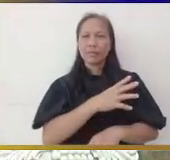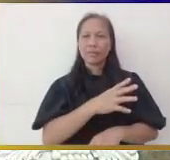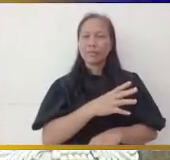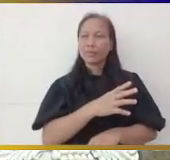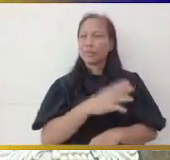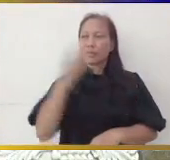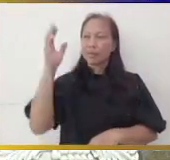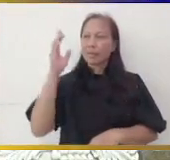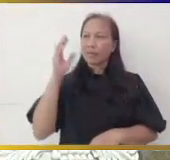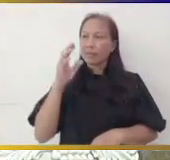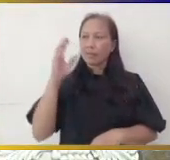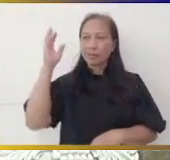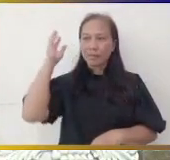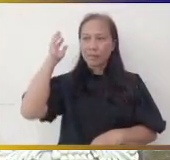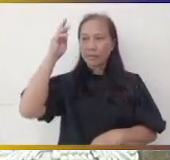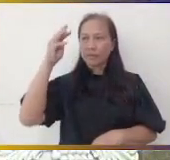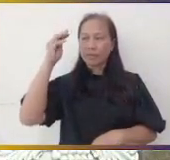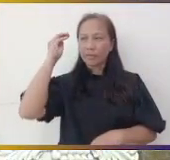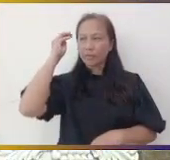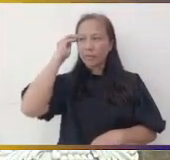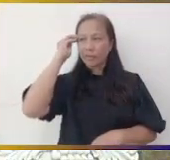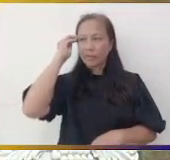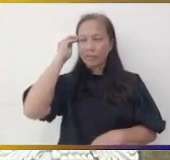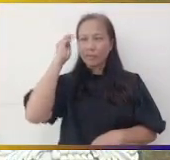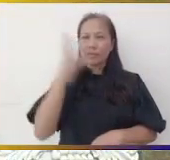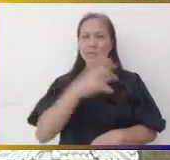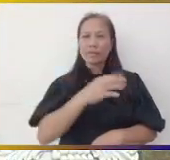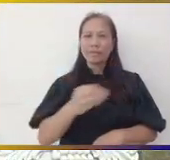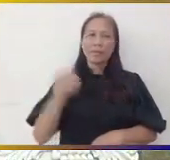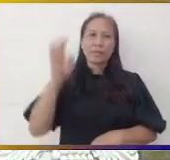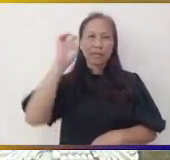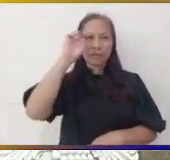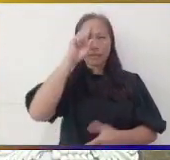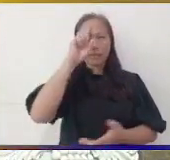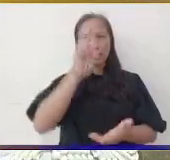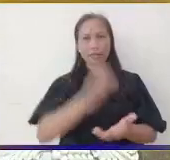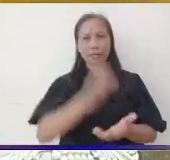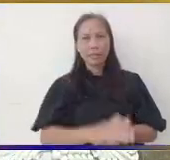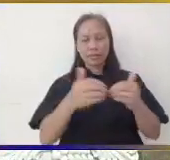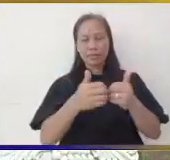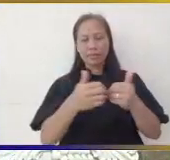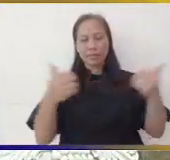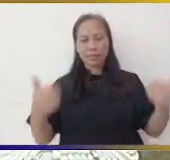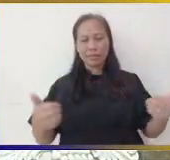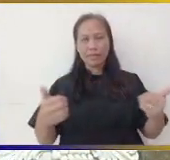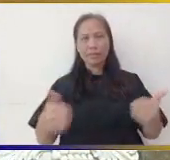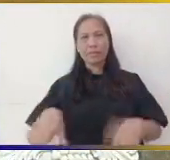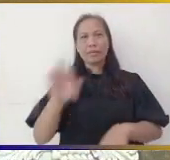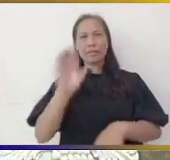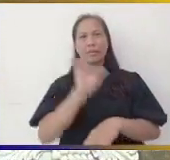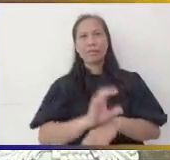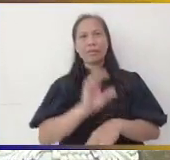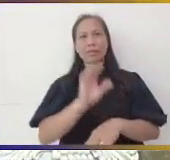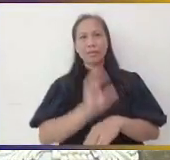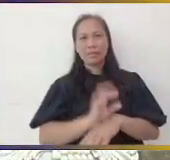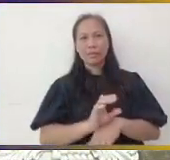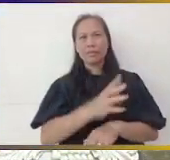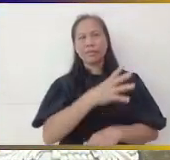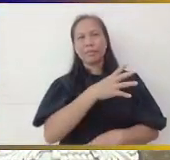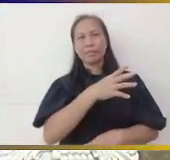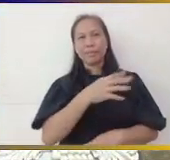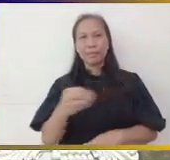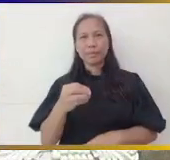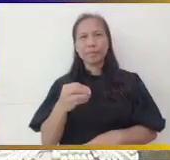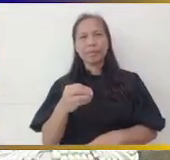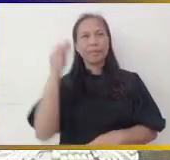naniniwala siya sa separation of the church and state you see Hindi po pupwedeng mag-isa yan kailangan